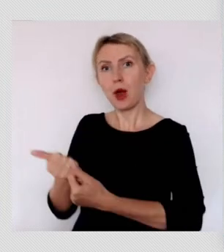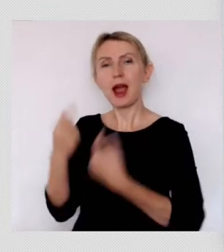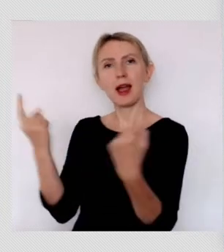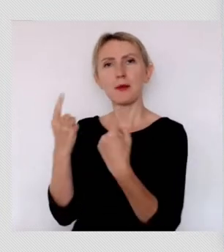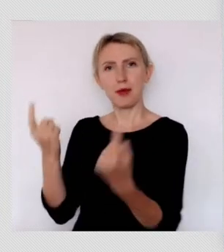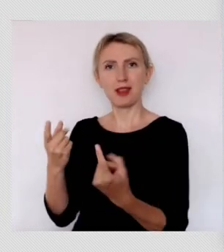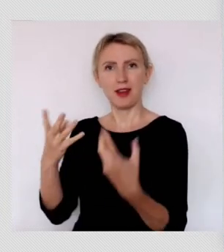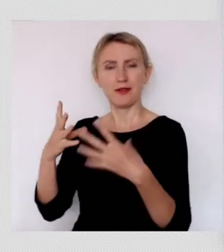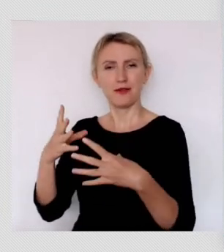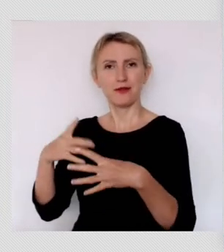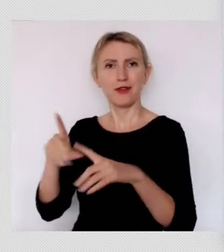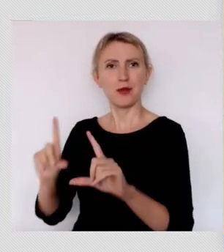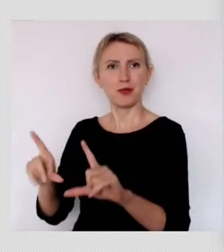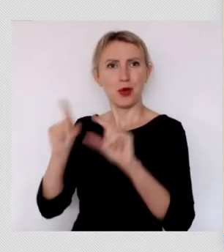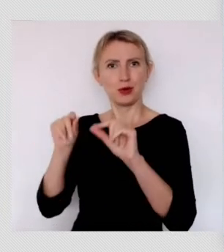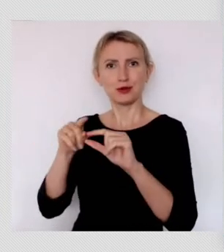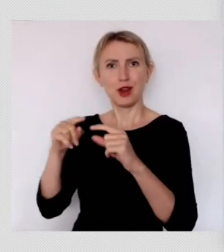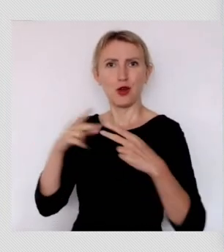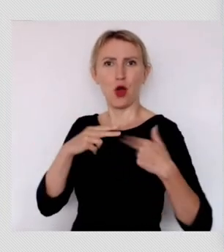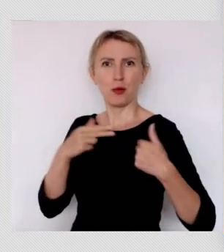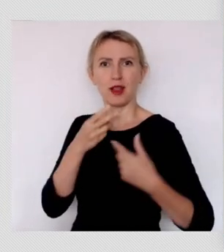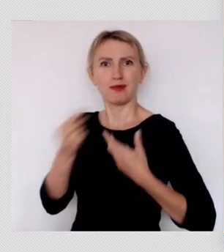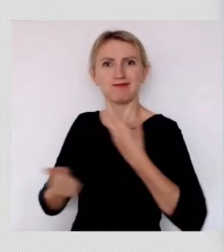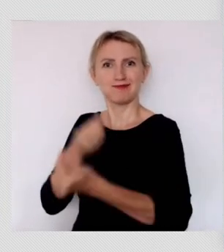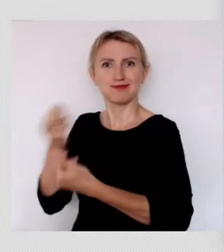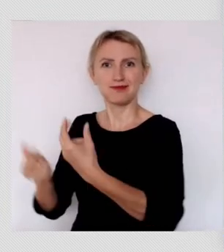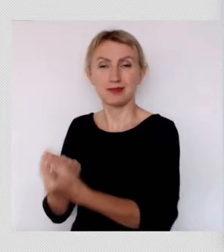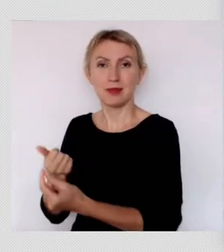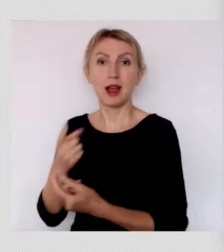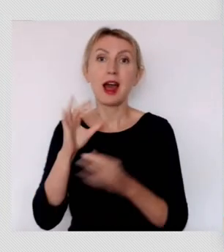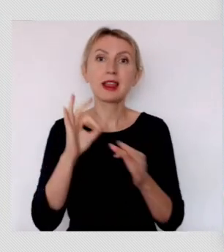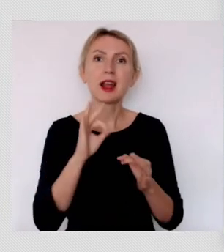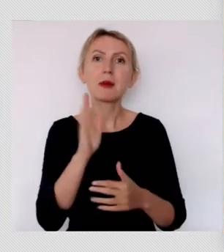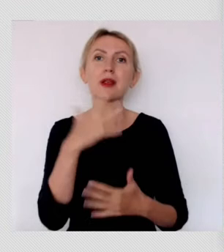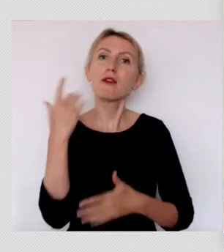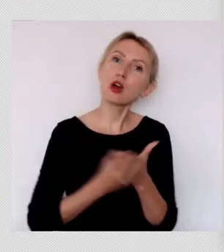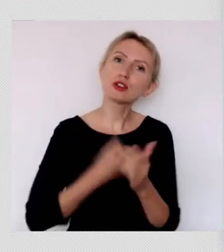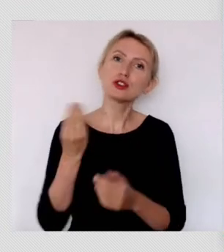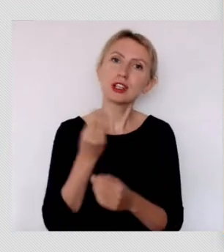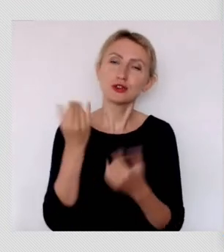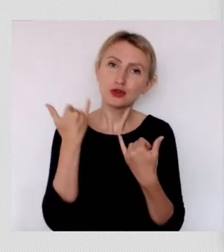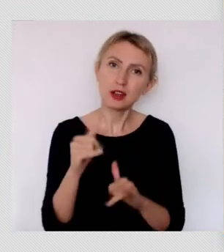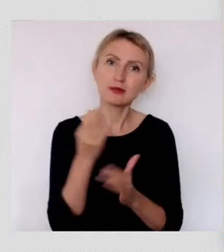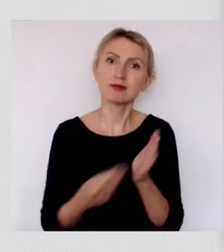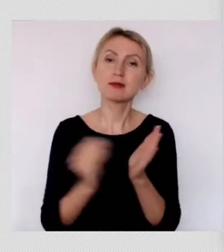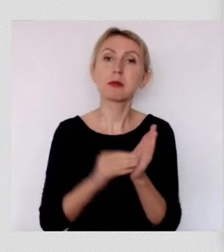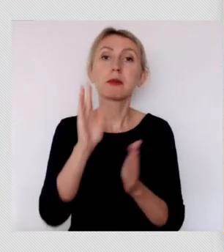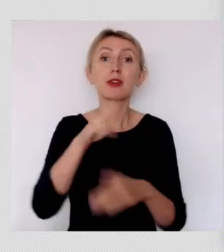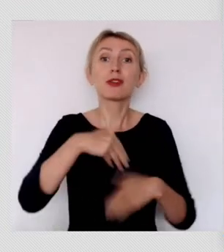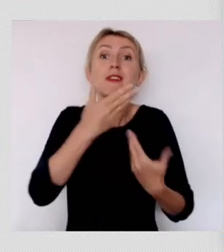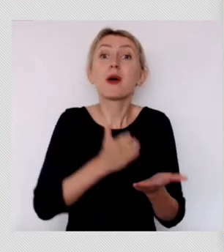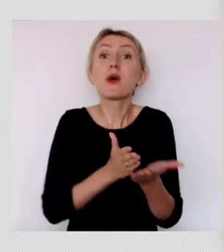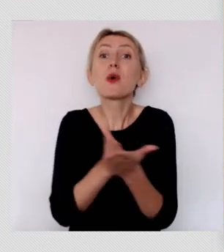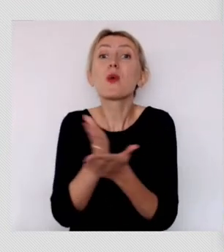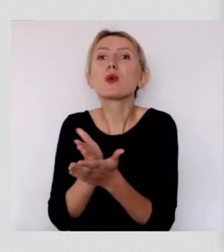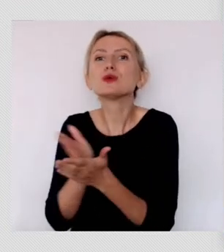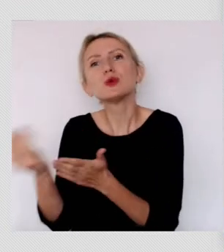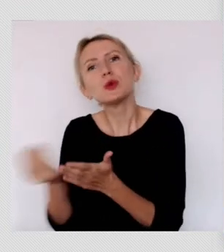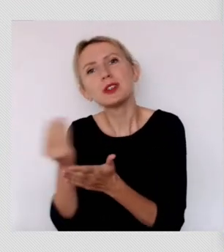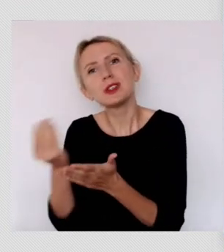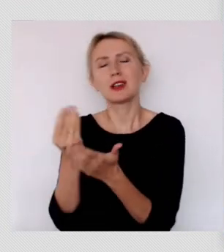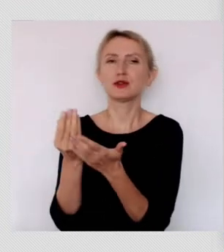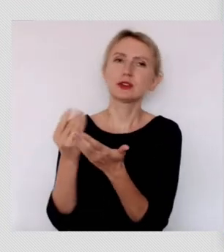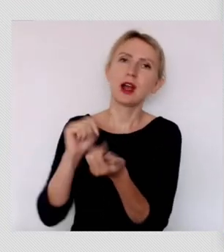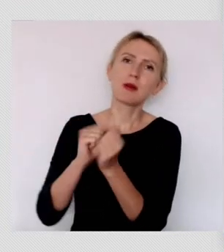wyborczą poszczególnych komitetów, tylko że teraz to będzie wykorzystywane jeszcze w ten sposób, że one będą świadczyć usługi różnego rodzaju, czy